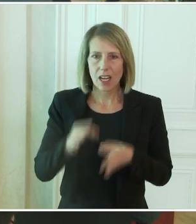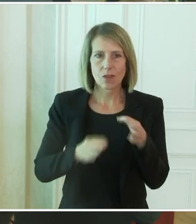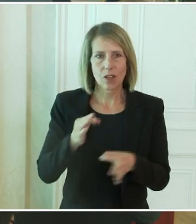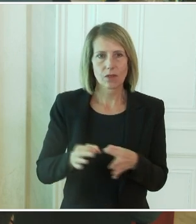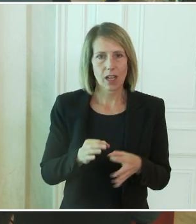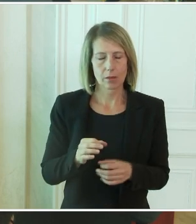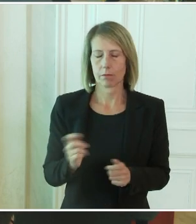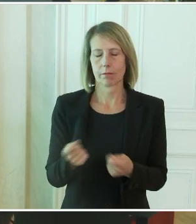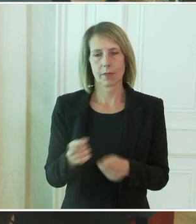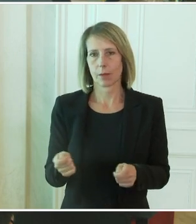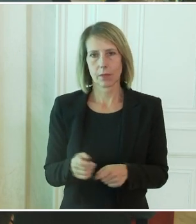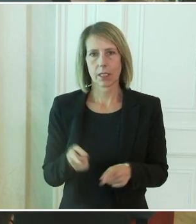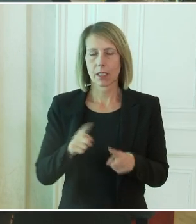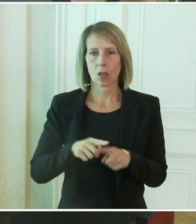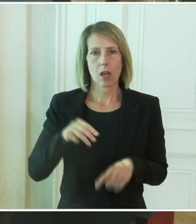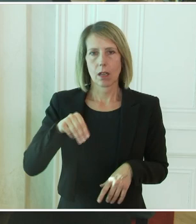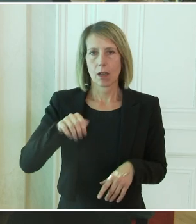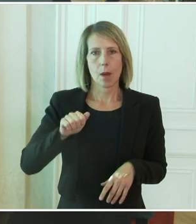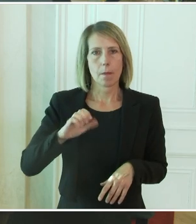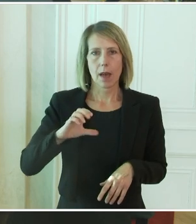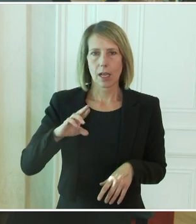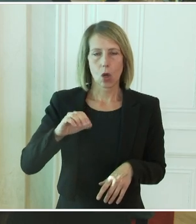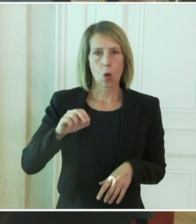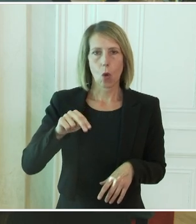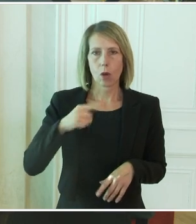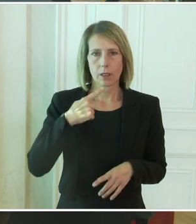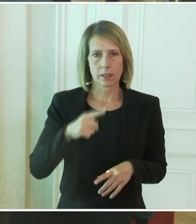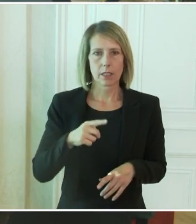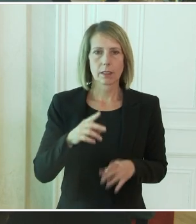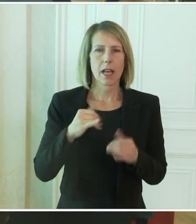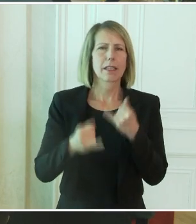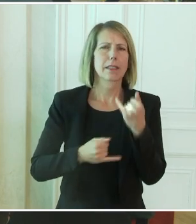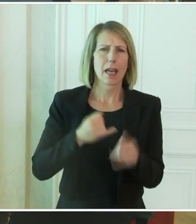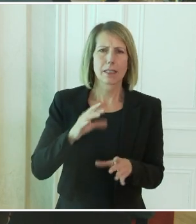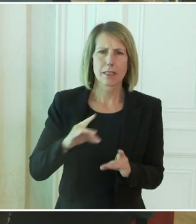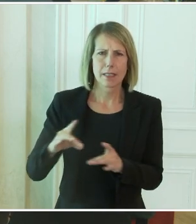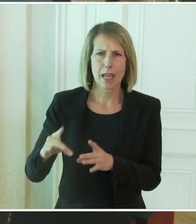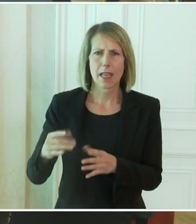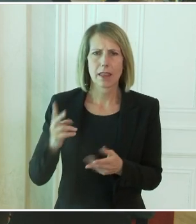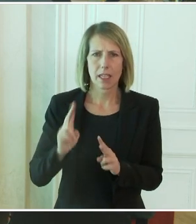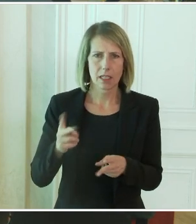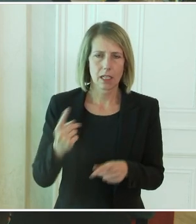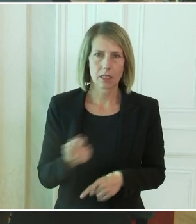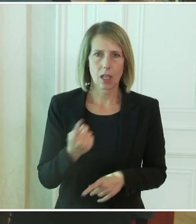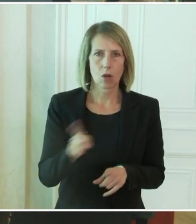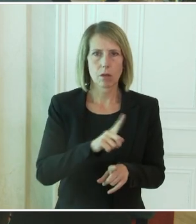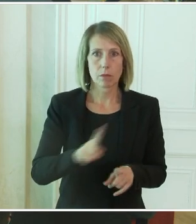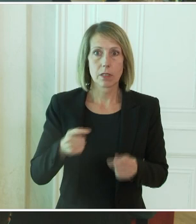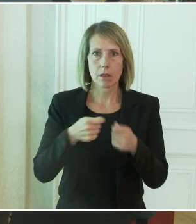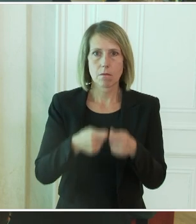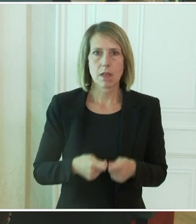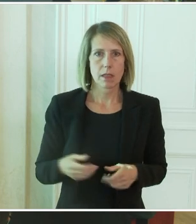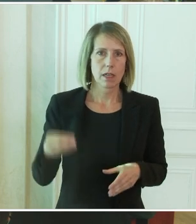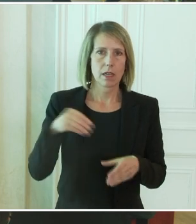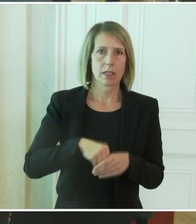auch Macron hat gemeint, dass es überhaupt Jahrzehnte dauern könnte, bis die Ukraine Mitglied werden kann. Was glauben denn Sie, wie